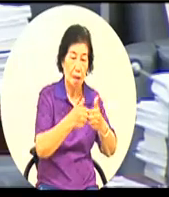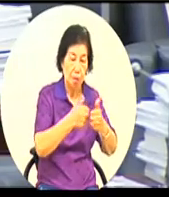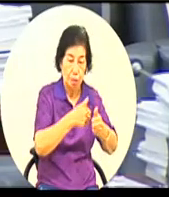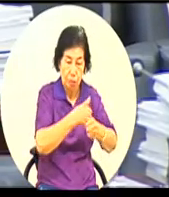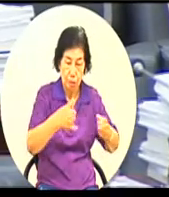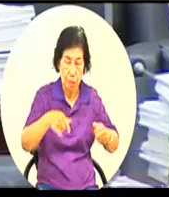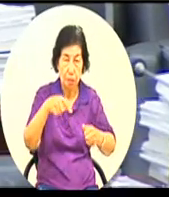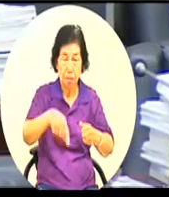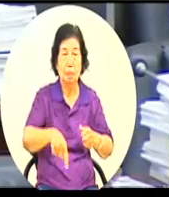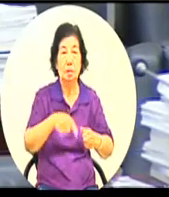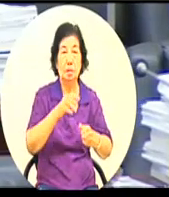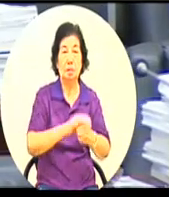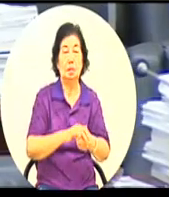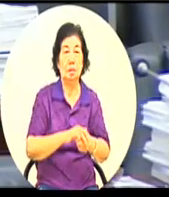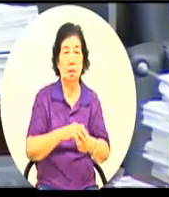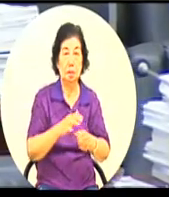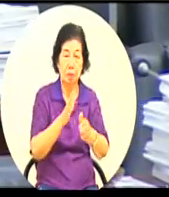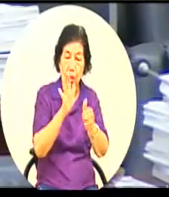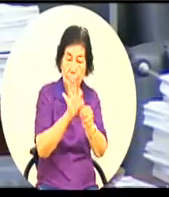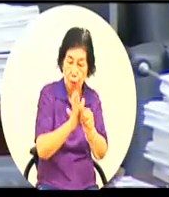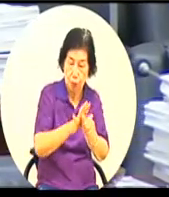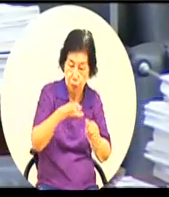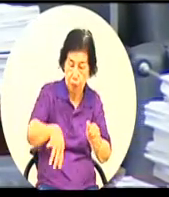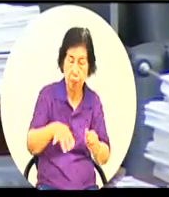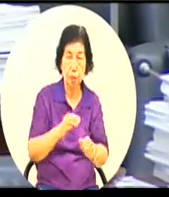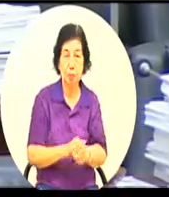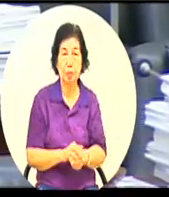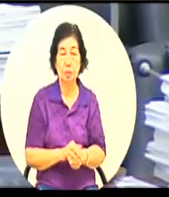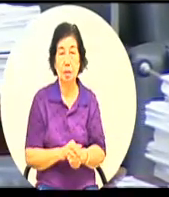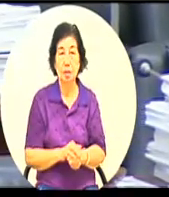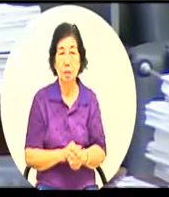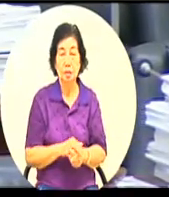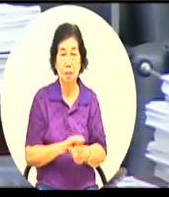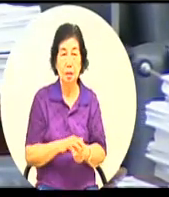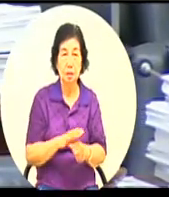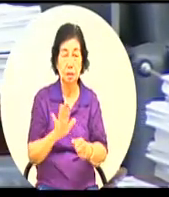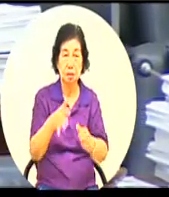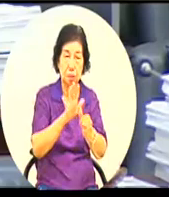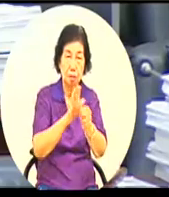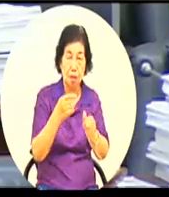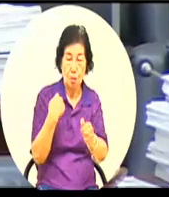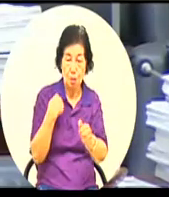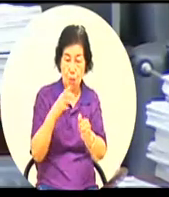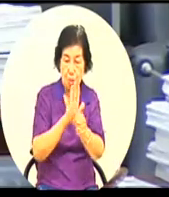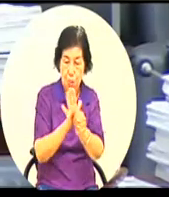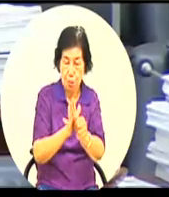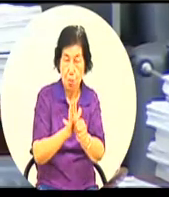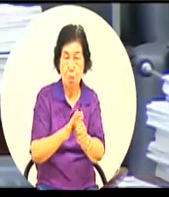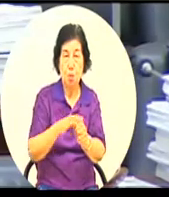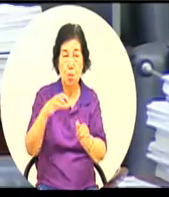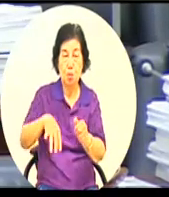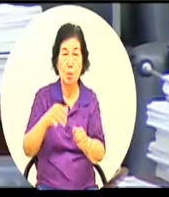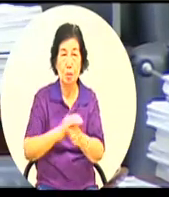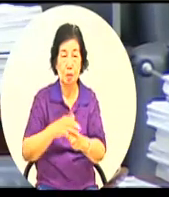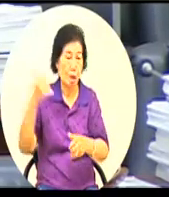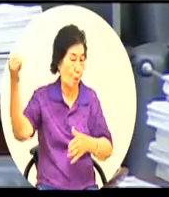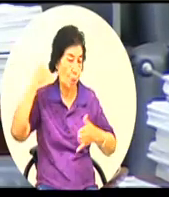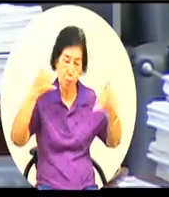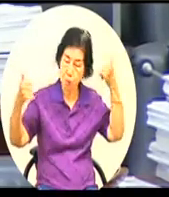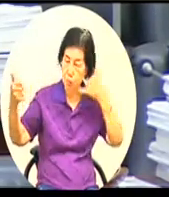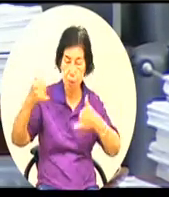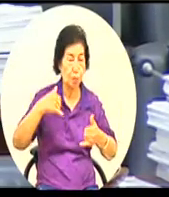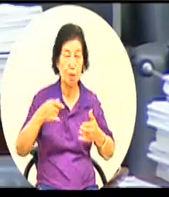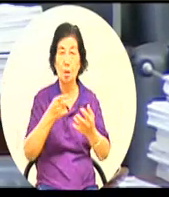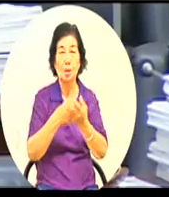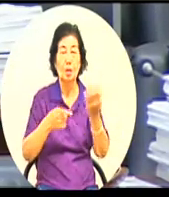听。当我的服务处接到二三十个，超30个以上的家长，讲来